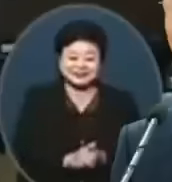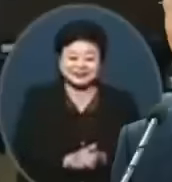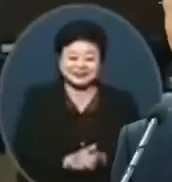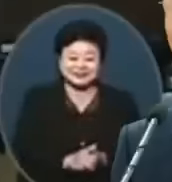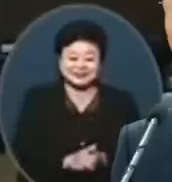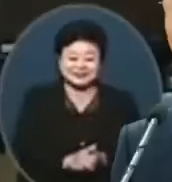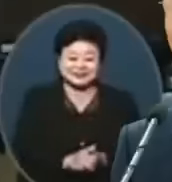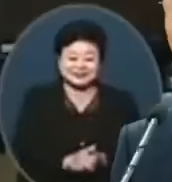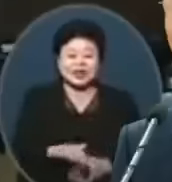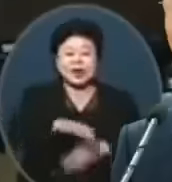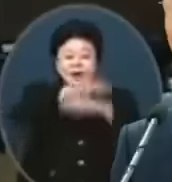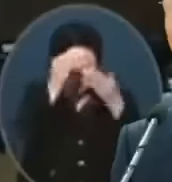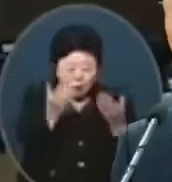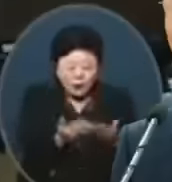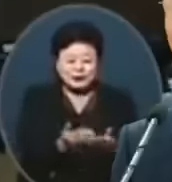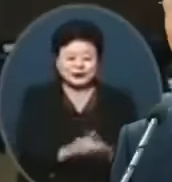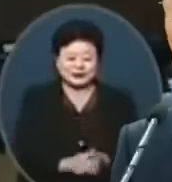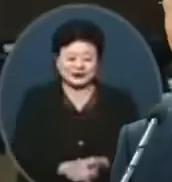모두 다